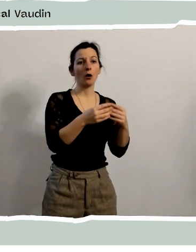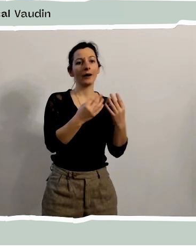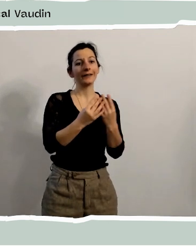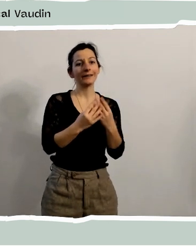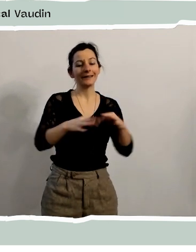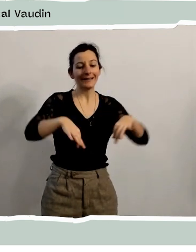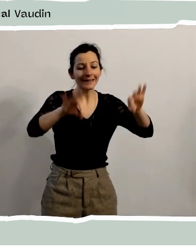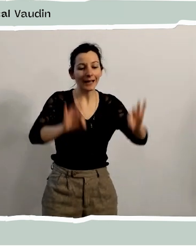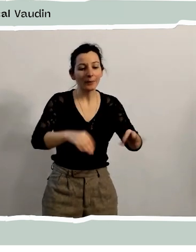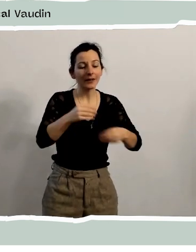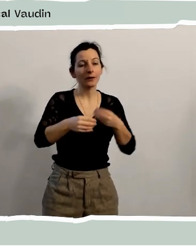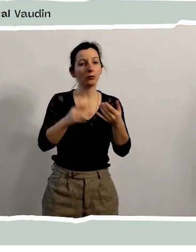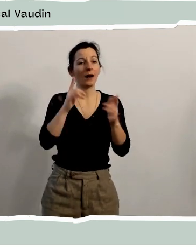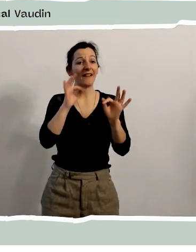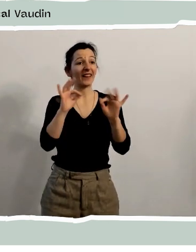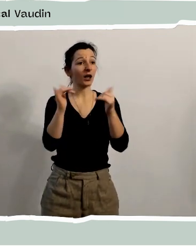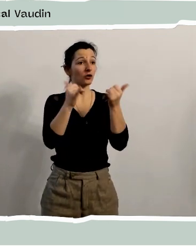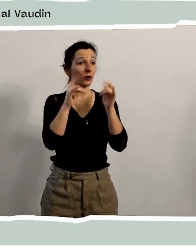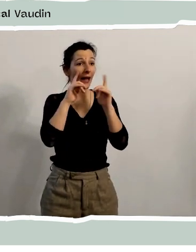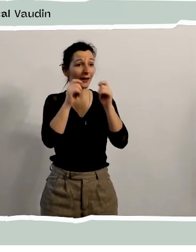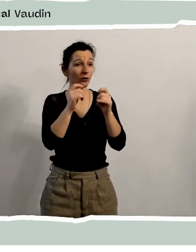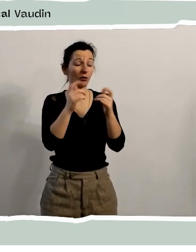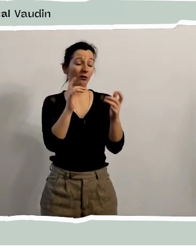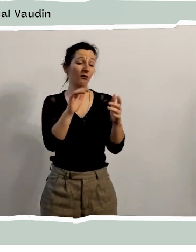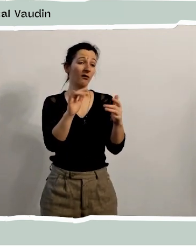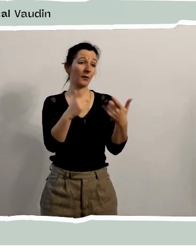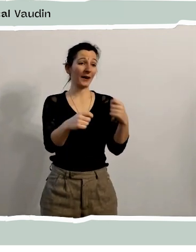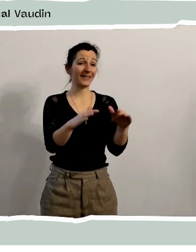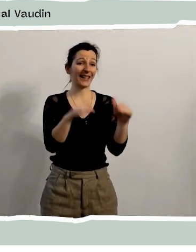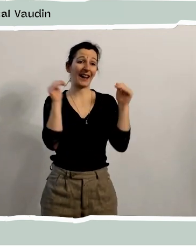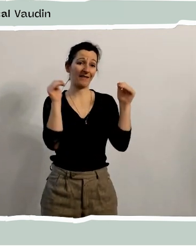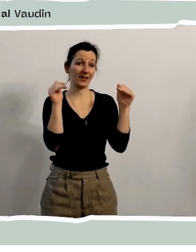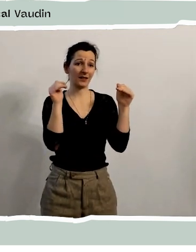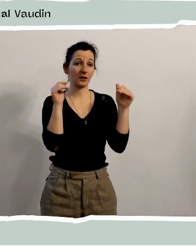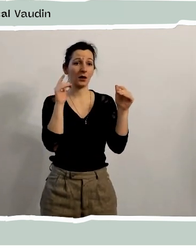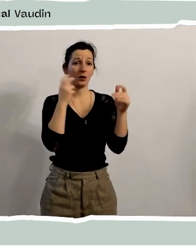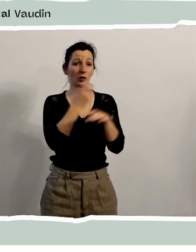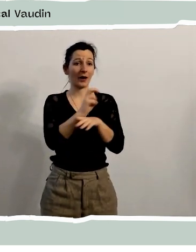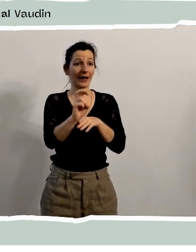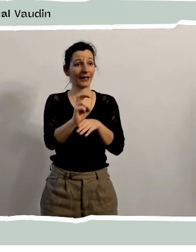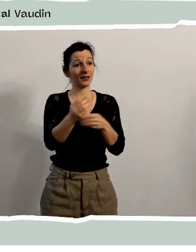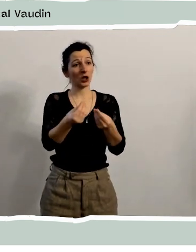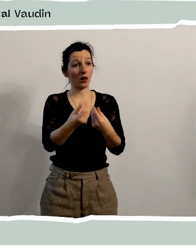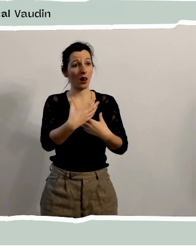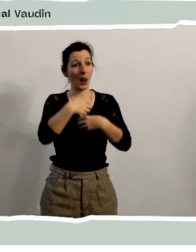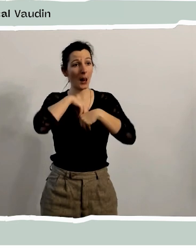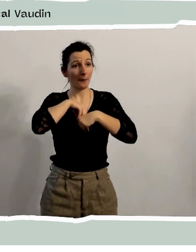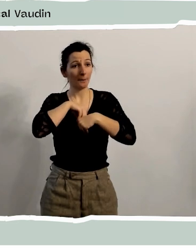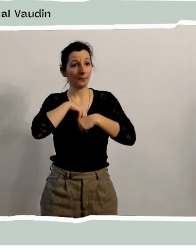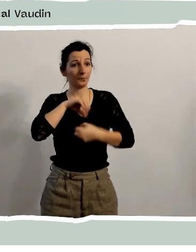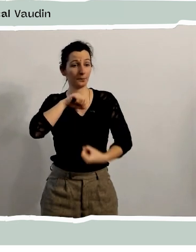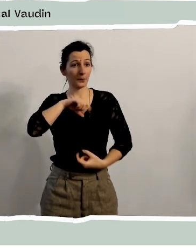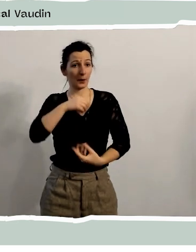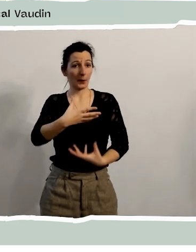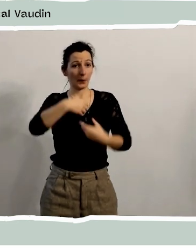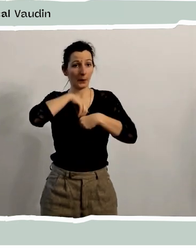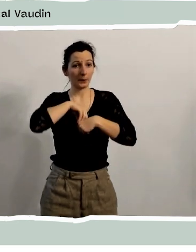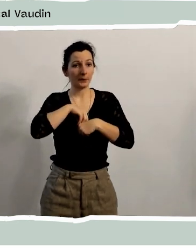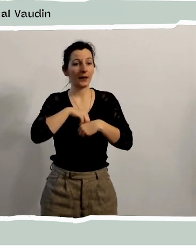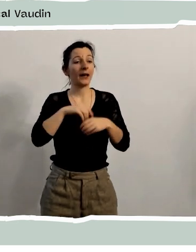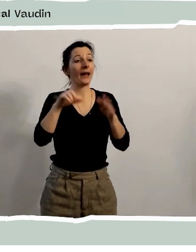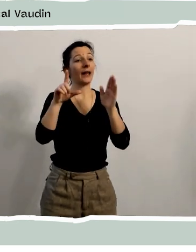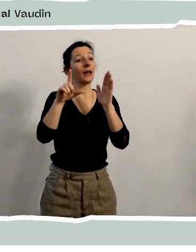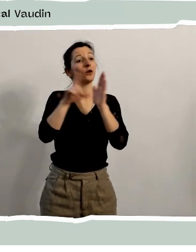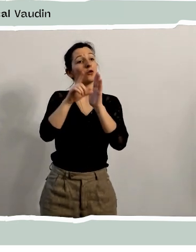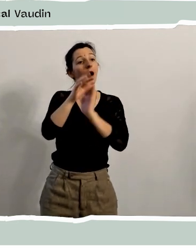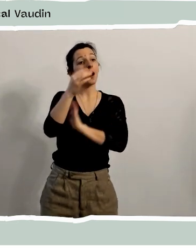Les jouets, on a vu que les jouets en plastique étaient constitués de perturbateurs endocriniens. La législation européenne